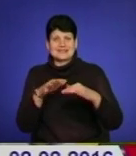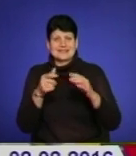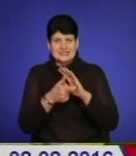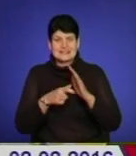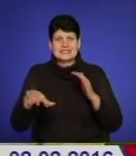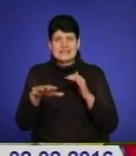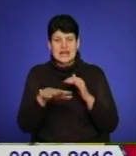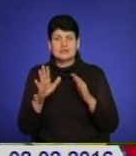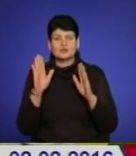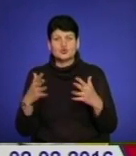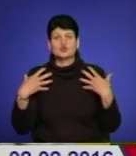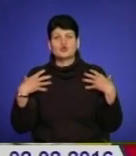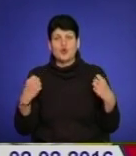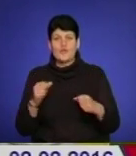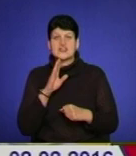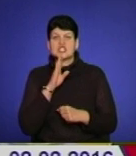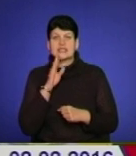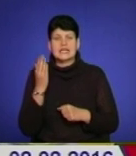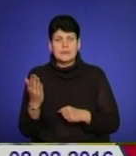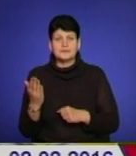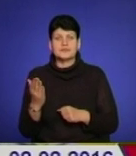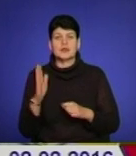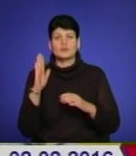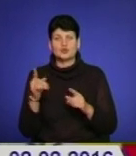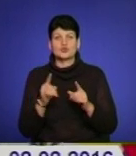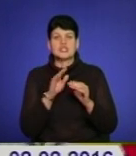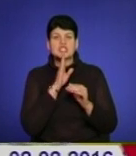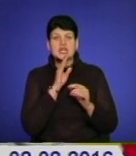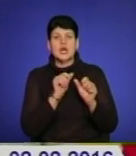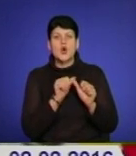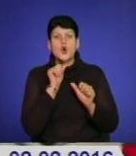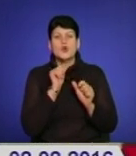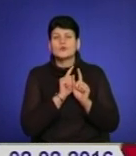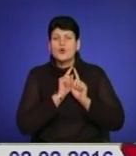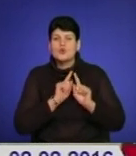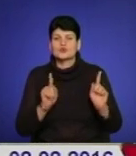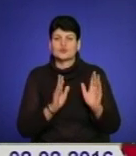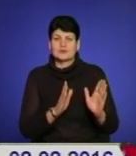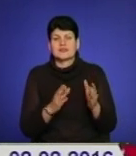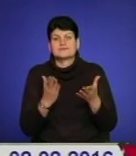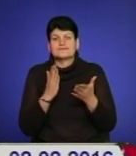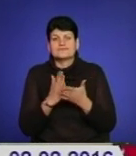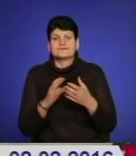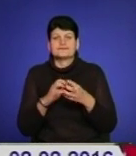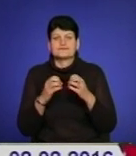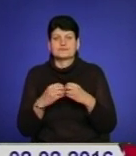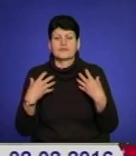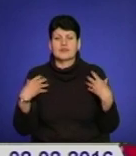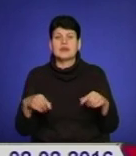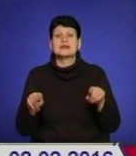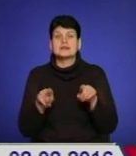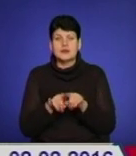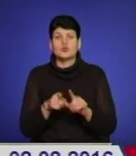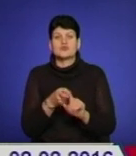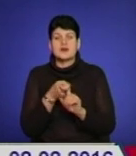скажімо, здорові відносно жінки. Тут будуть жінки особливі, тобто з якимись супутніми патологіями. Те ж саме